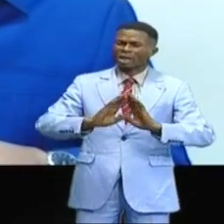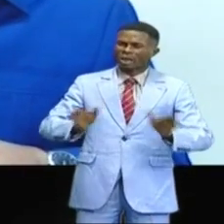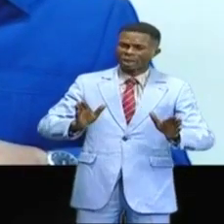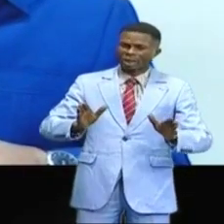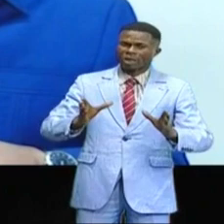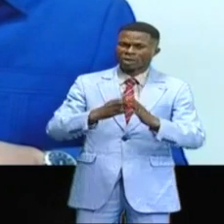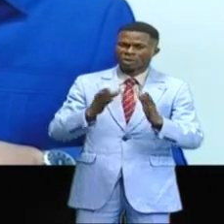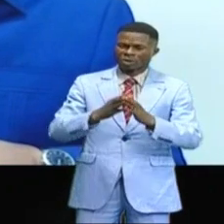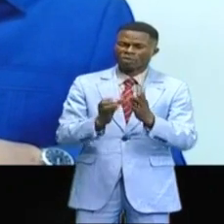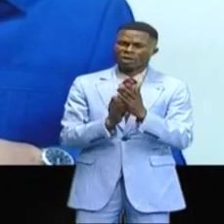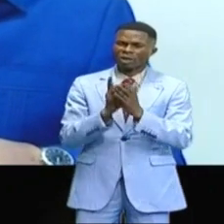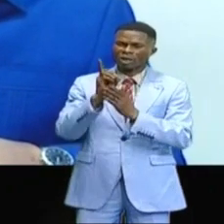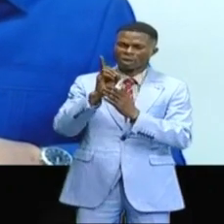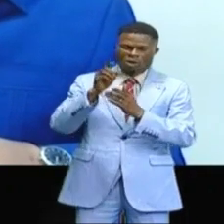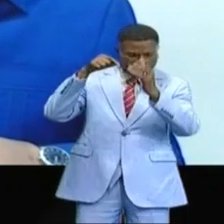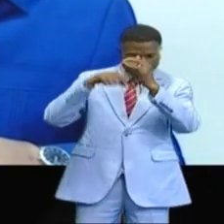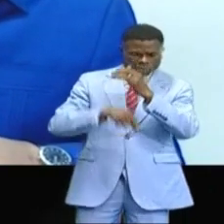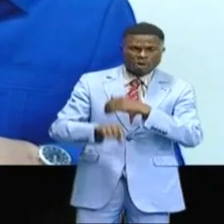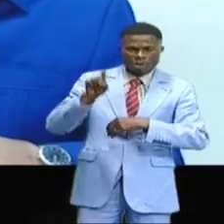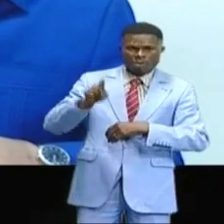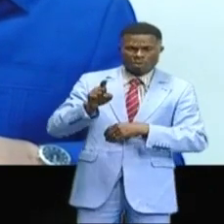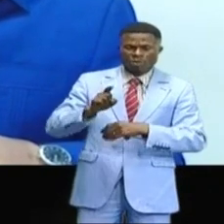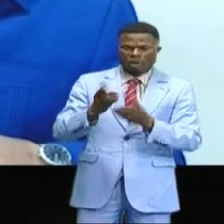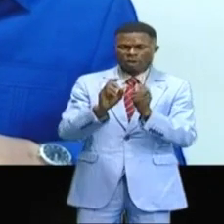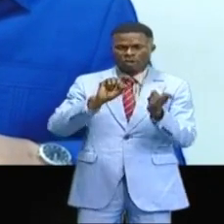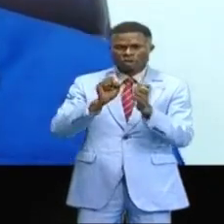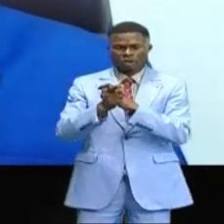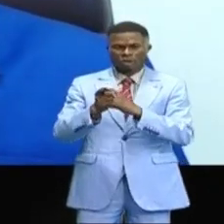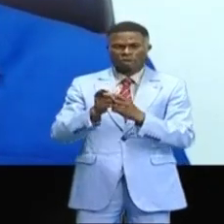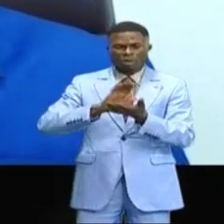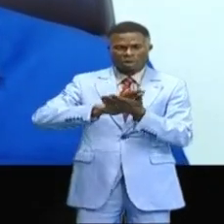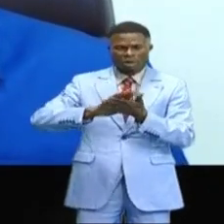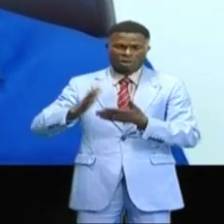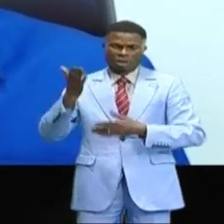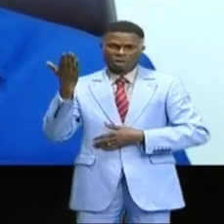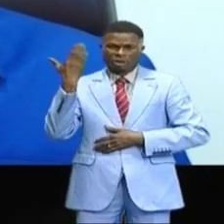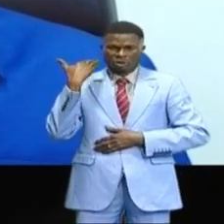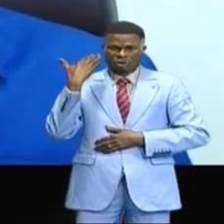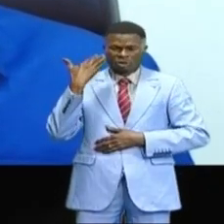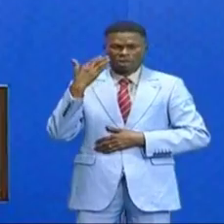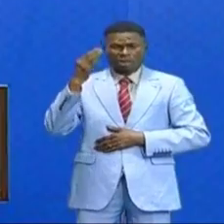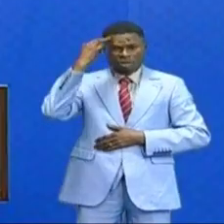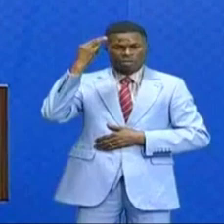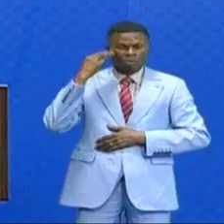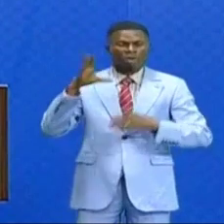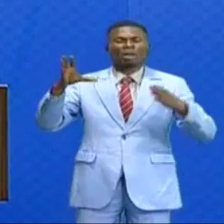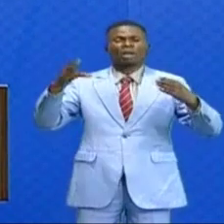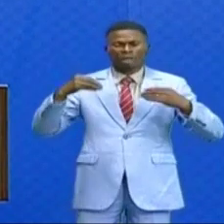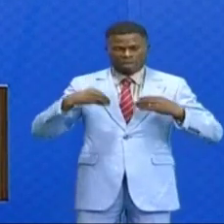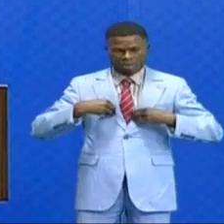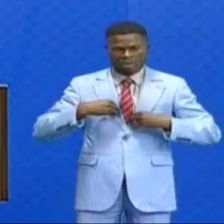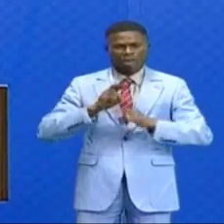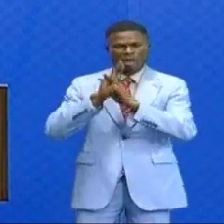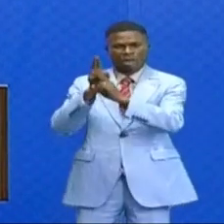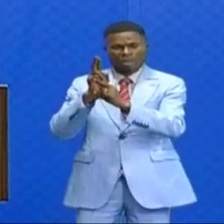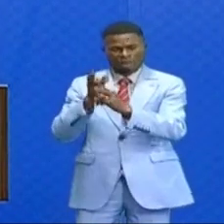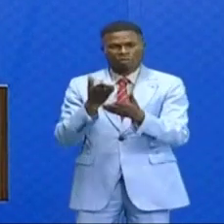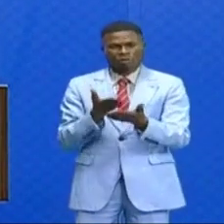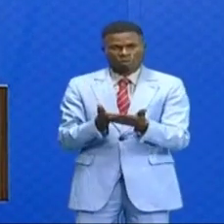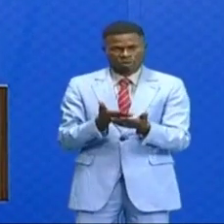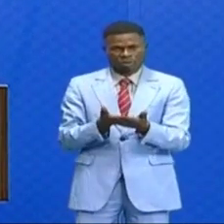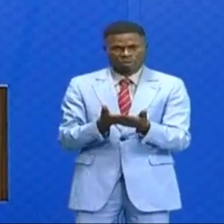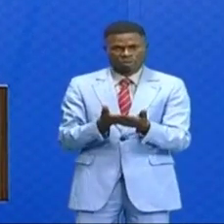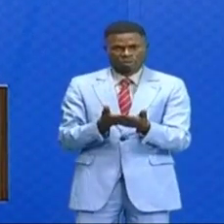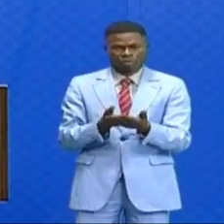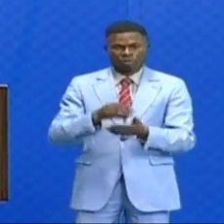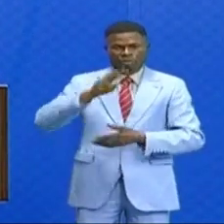avec granulation conforme aux besoins de traitement d'eau. Le Conseil a aussi pris acte de ce rapport.